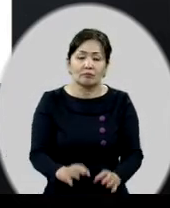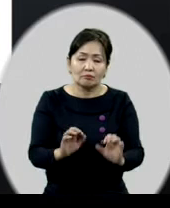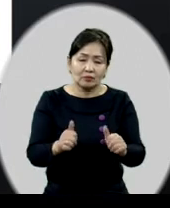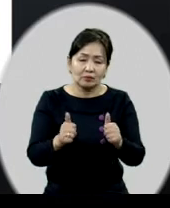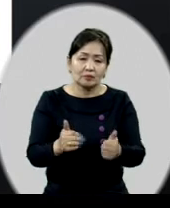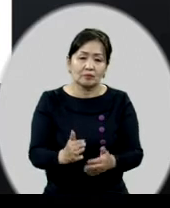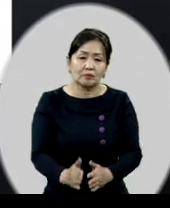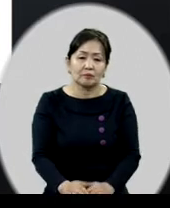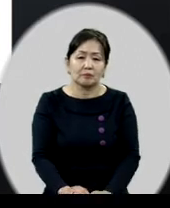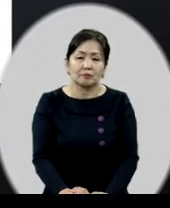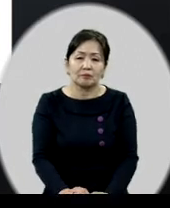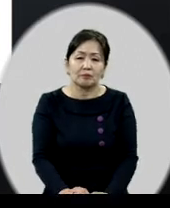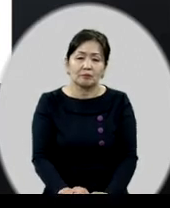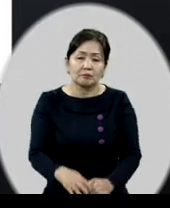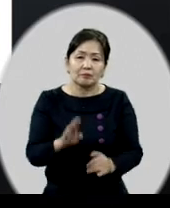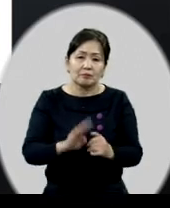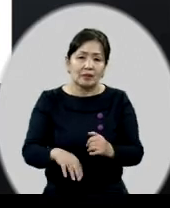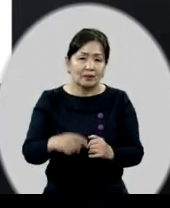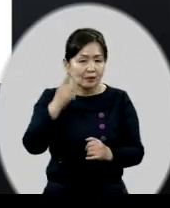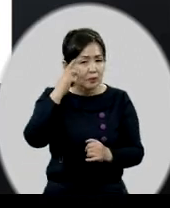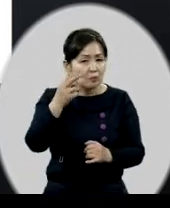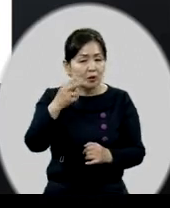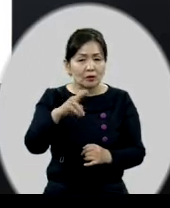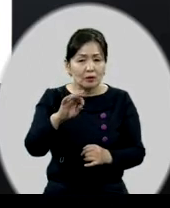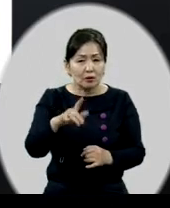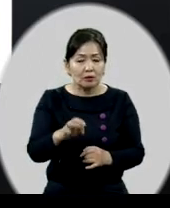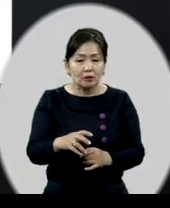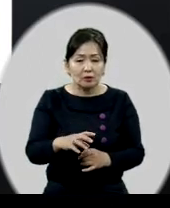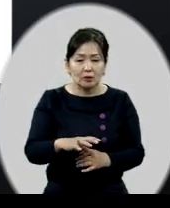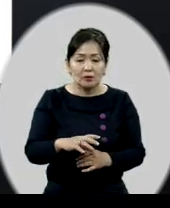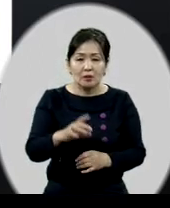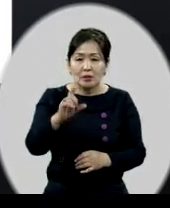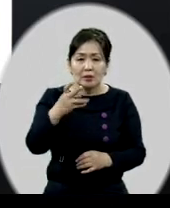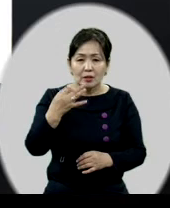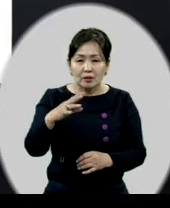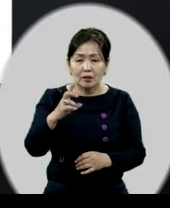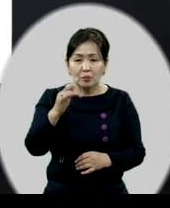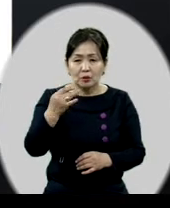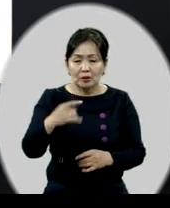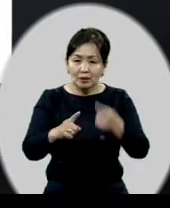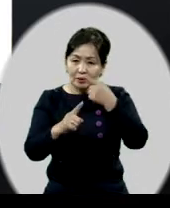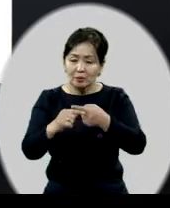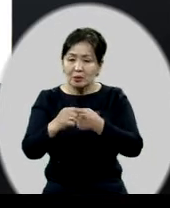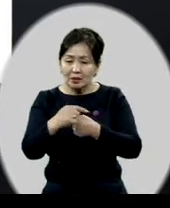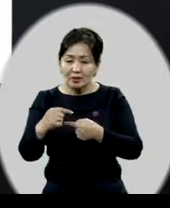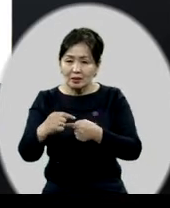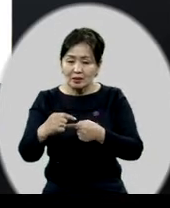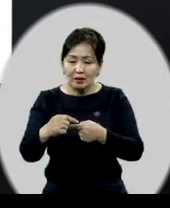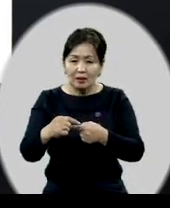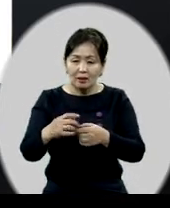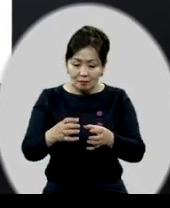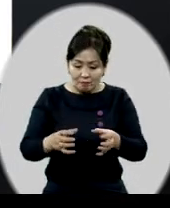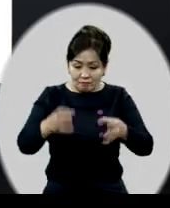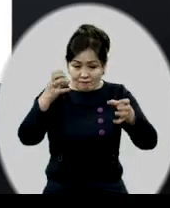Сайн байна. Дараагийн бодлоготой орцгоё. Бид сая энгийн бутархайг нэмж хасахдаа бодит хэрэглтгүн